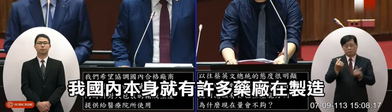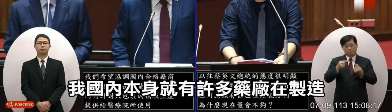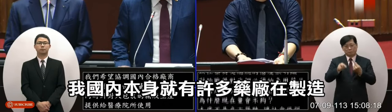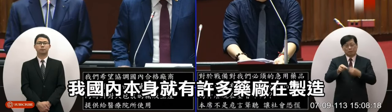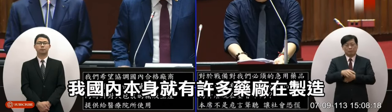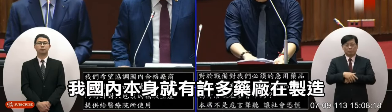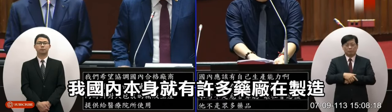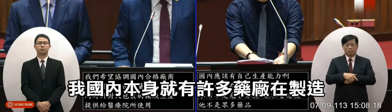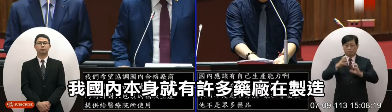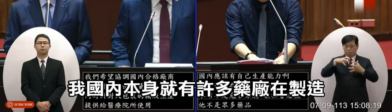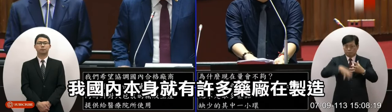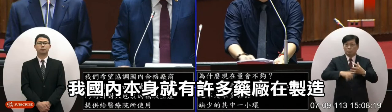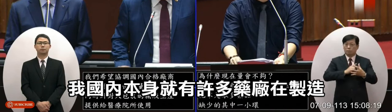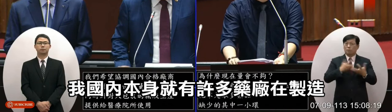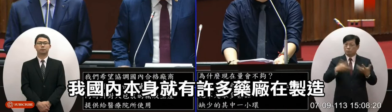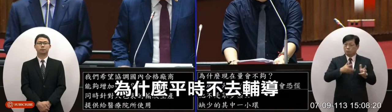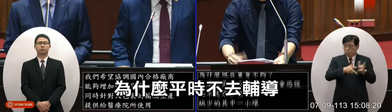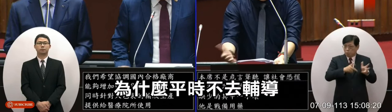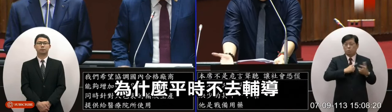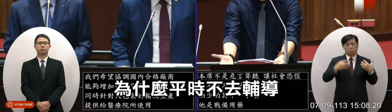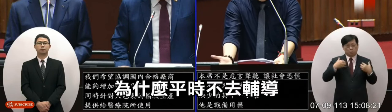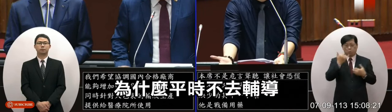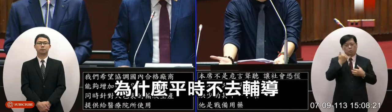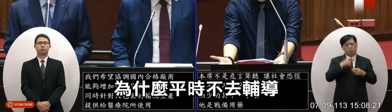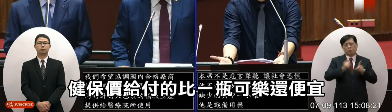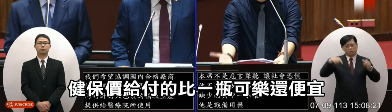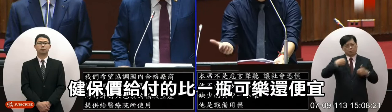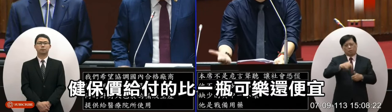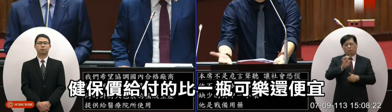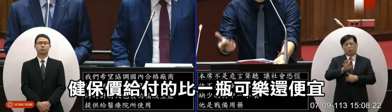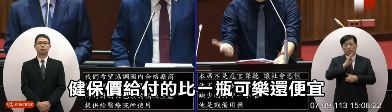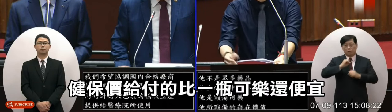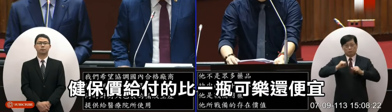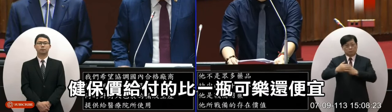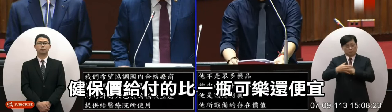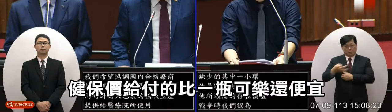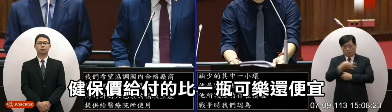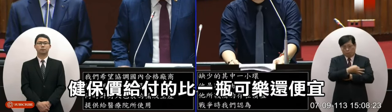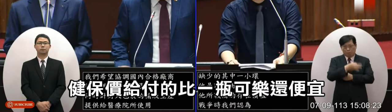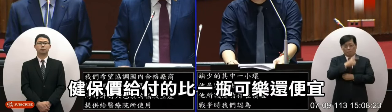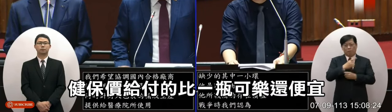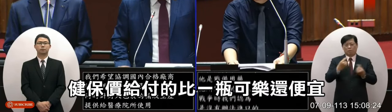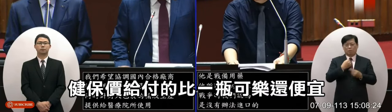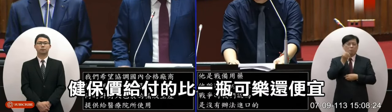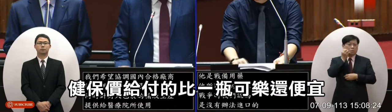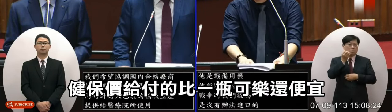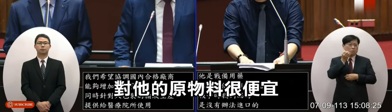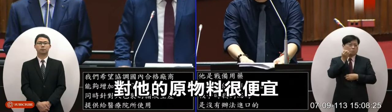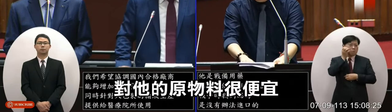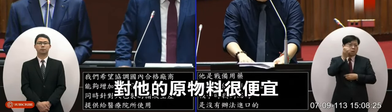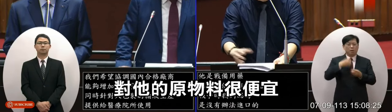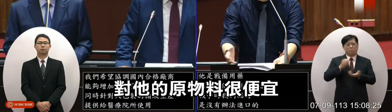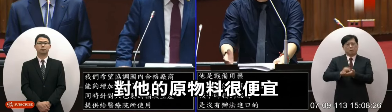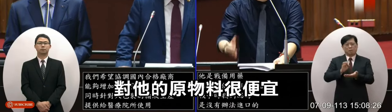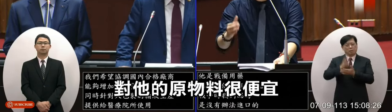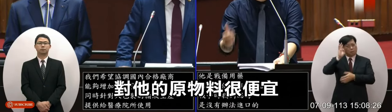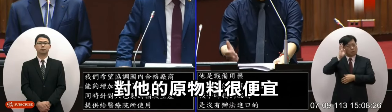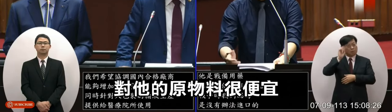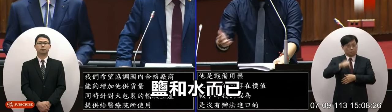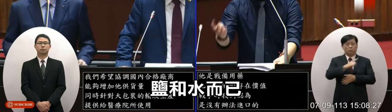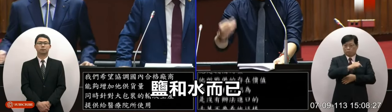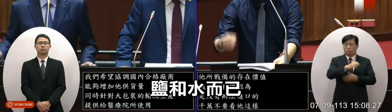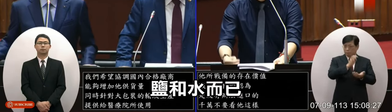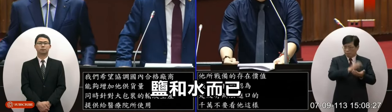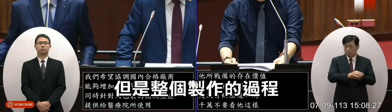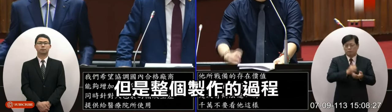子啊，我国内本身就有许多药厂在制造，为什么平时不去辅导？健保价给付的比一瓶可乐还便宜啊，对，它的原物料很